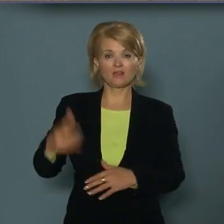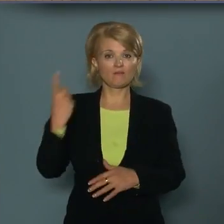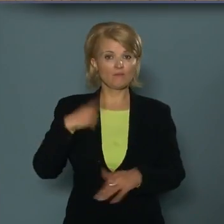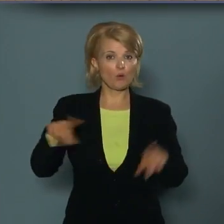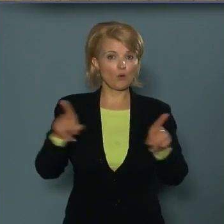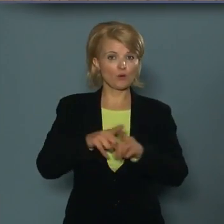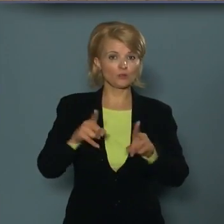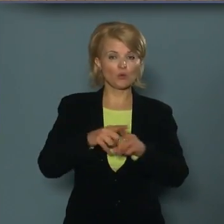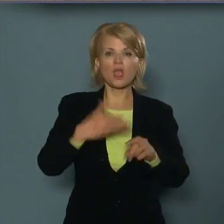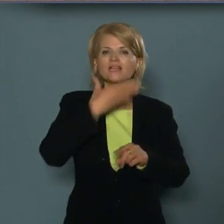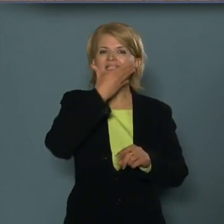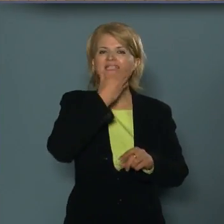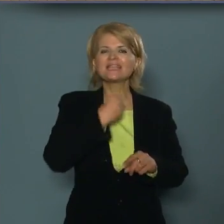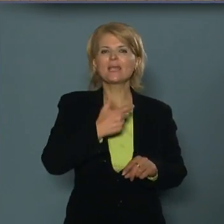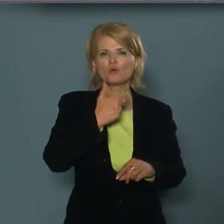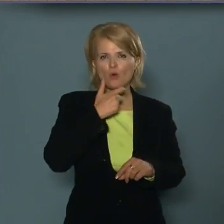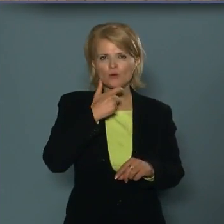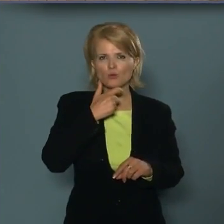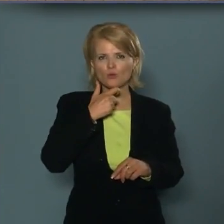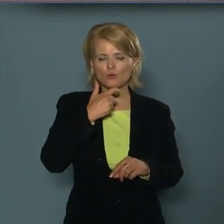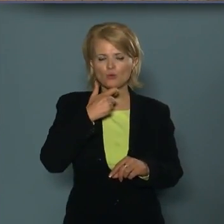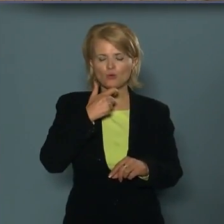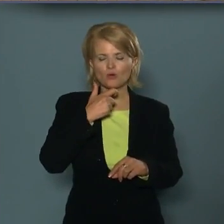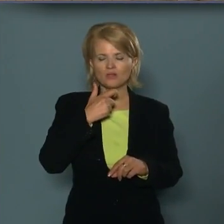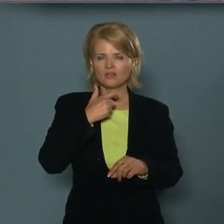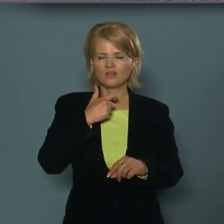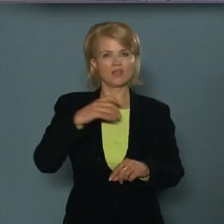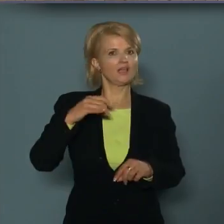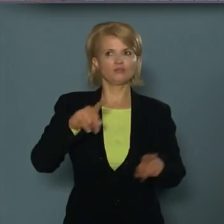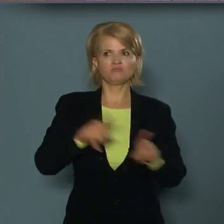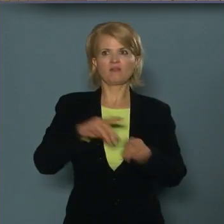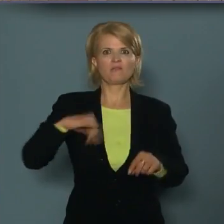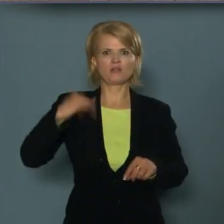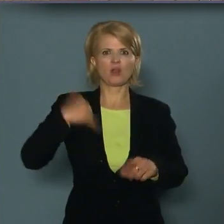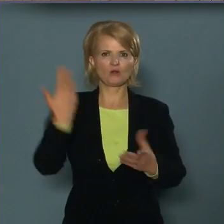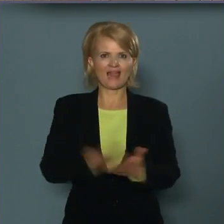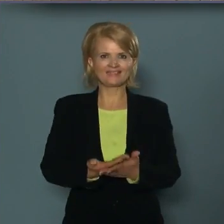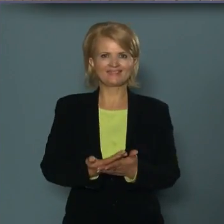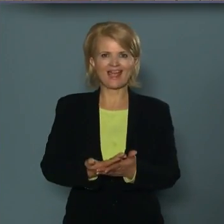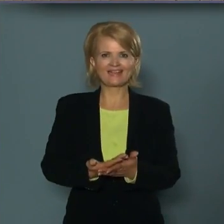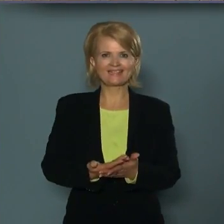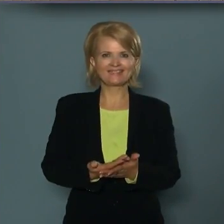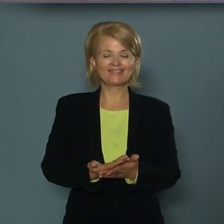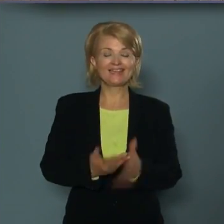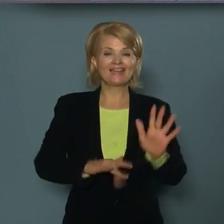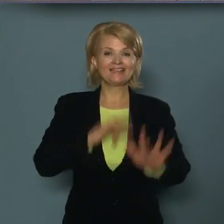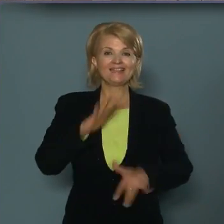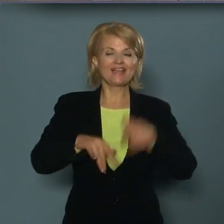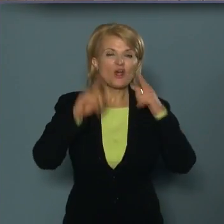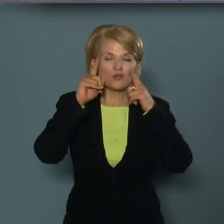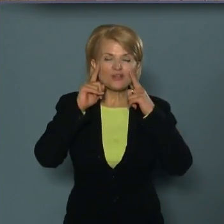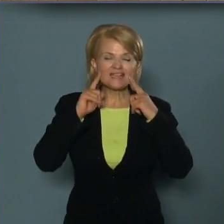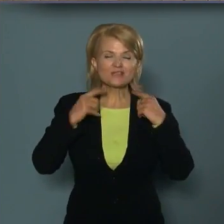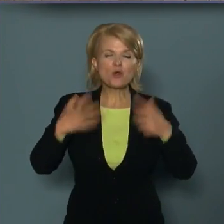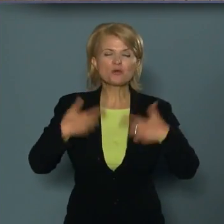itt voltak olyan szépkorúak, akik egy pillanat alatt átlényegültek és megfiatalodtak, úgyhogy én néha könnyes